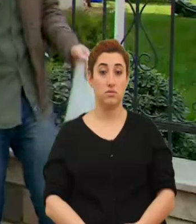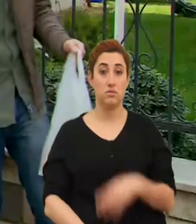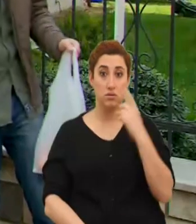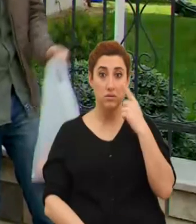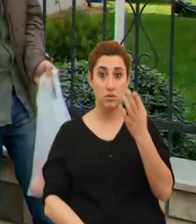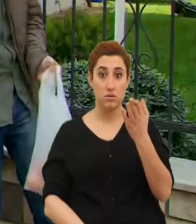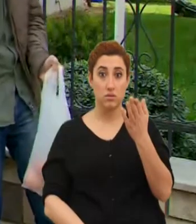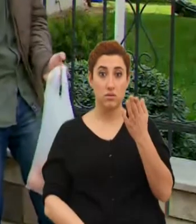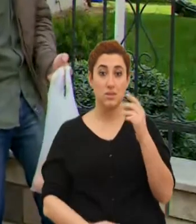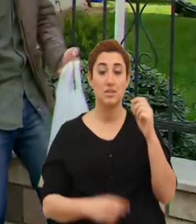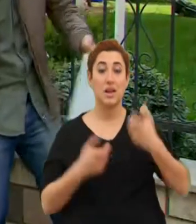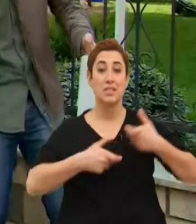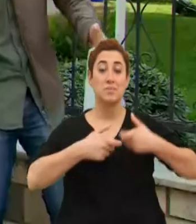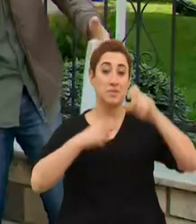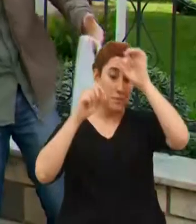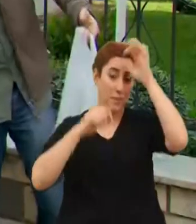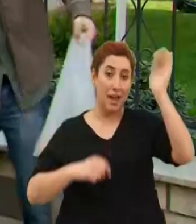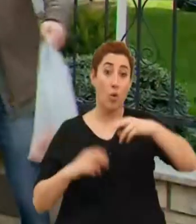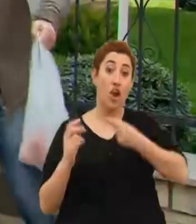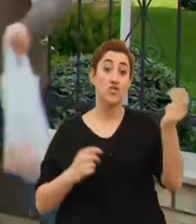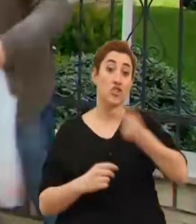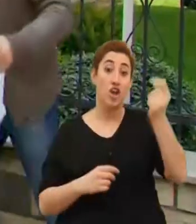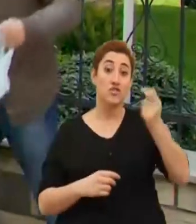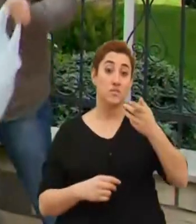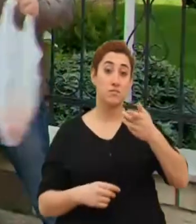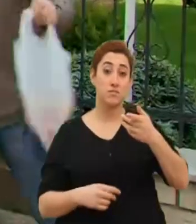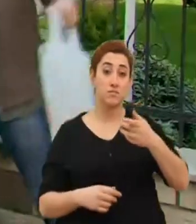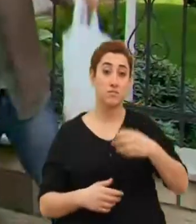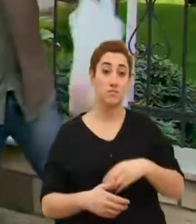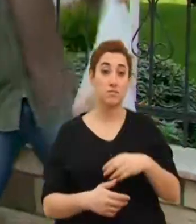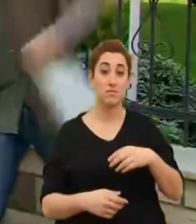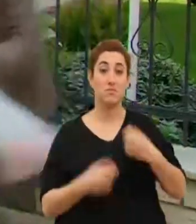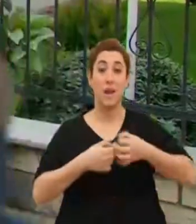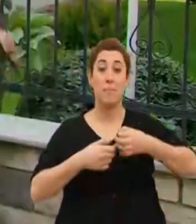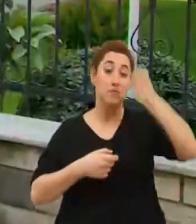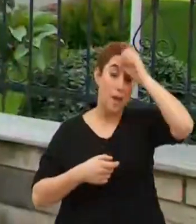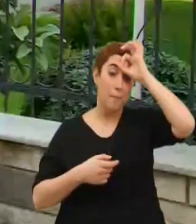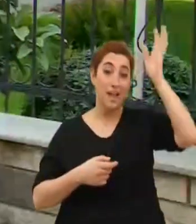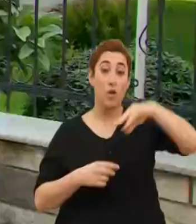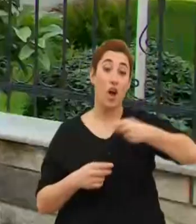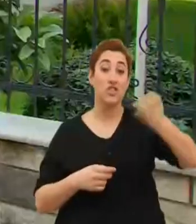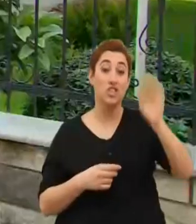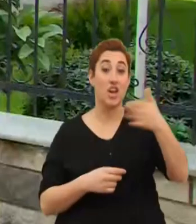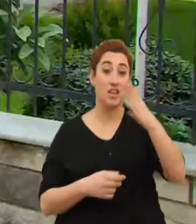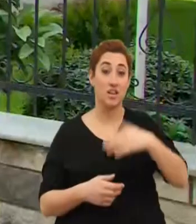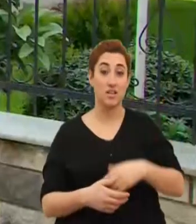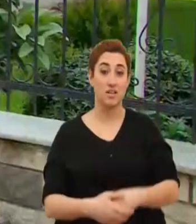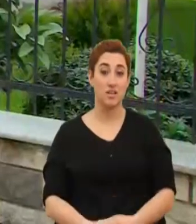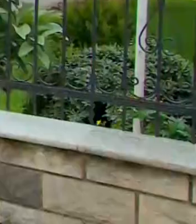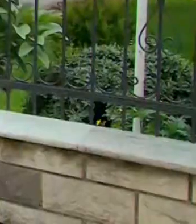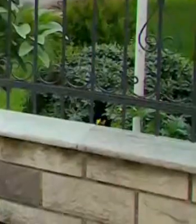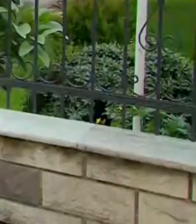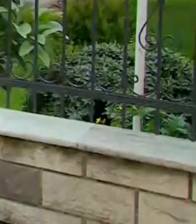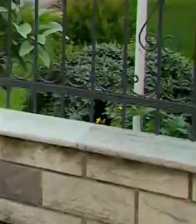Anam, zabıta geliyor. Kaç. Zabıta geliyor. Kaç. Kaçın. Hadi. Her şeyi arkalarında